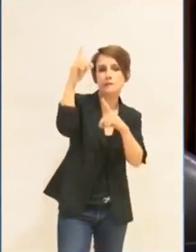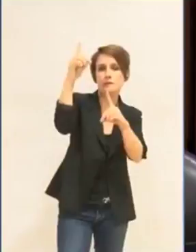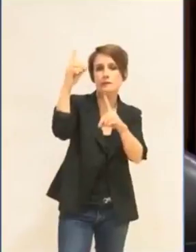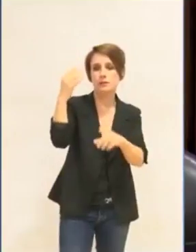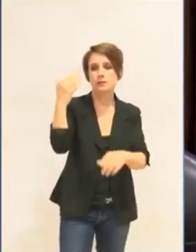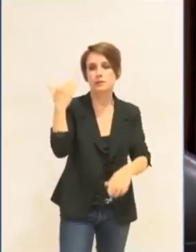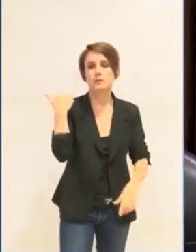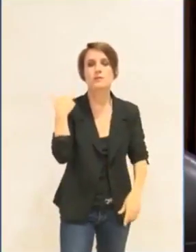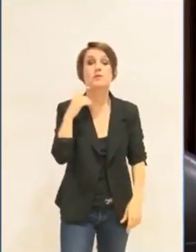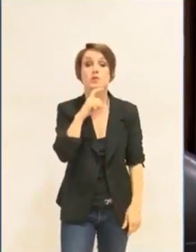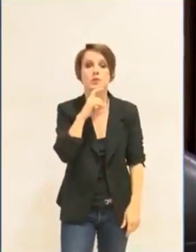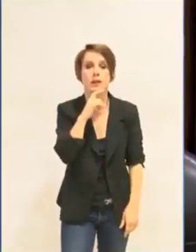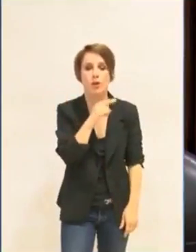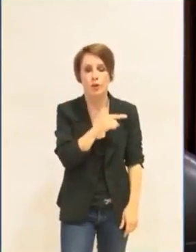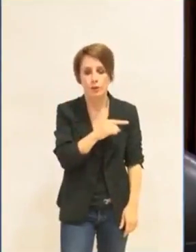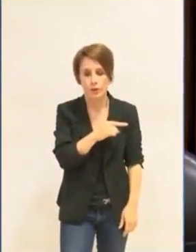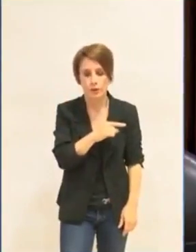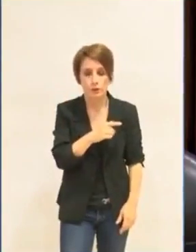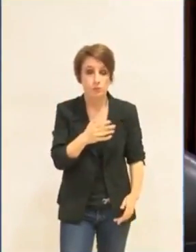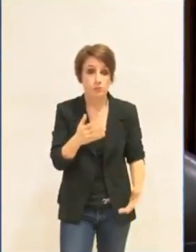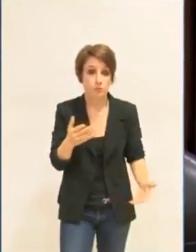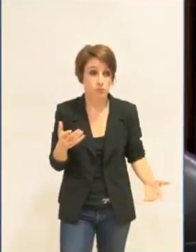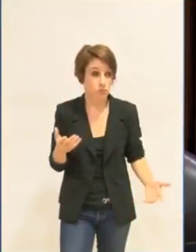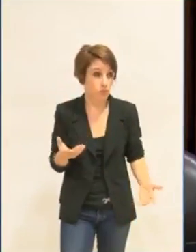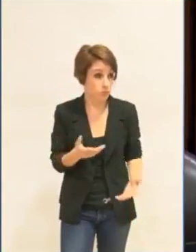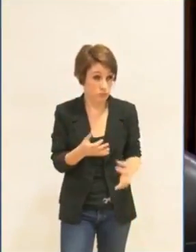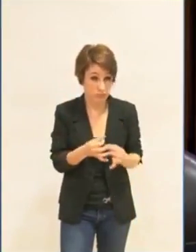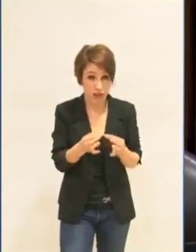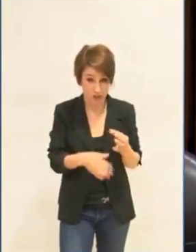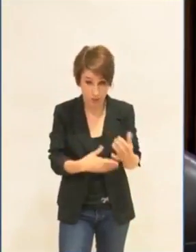J'ai presque envie de vous dire, finalement, tout ça pour ça.